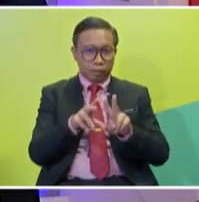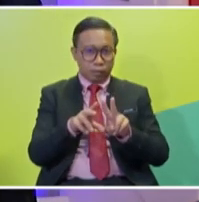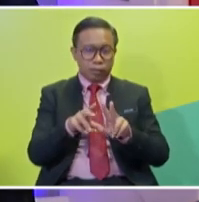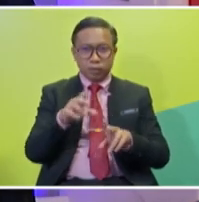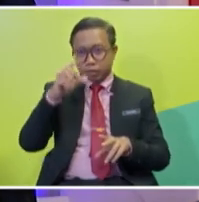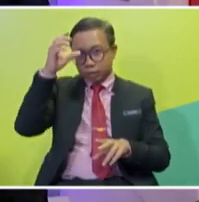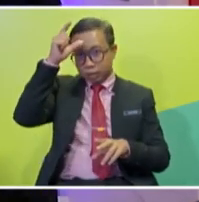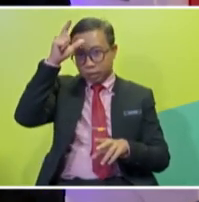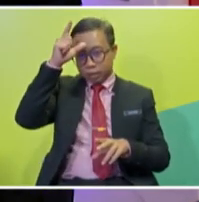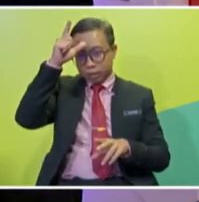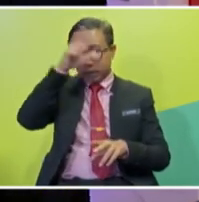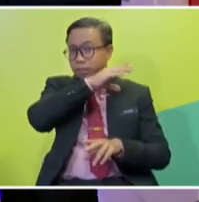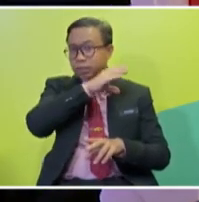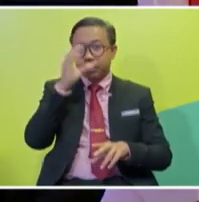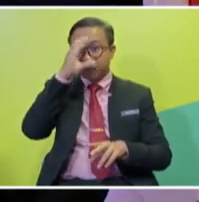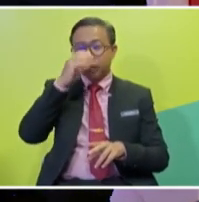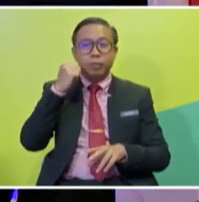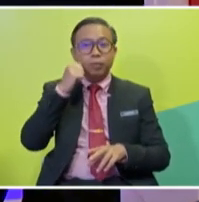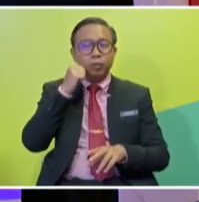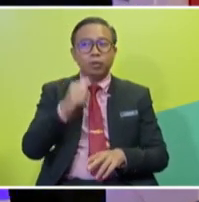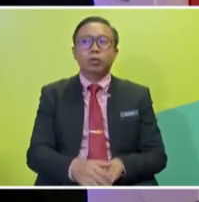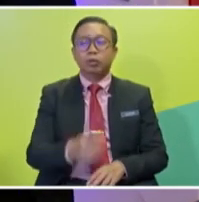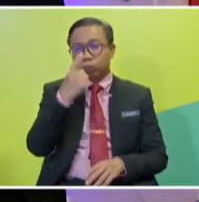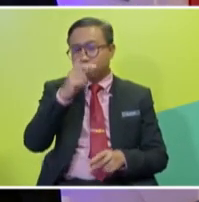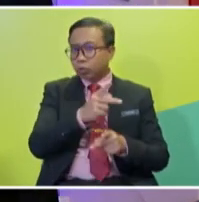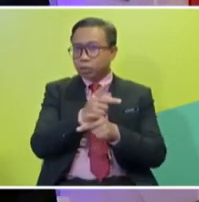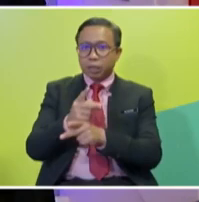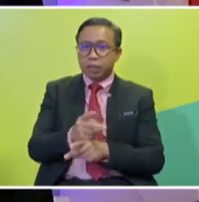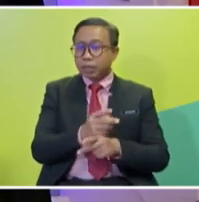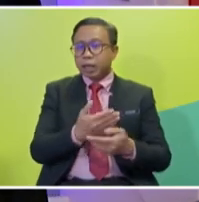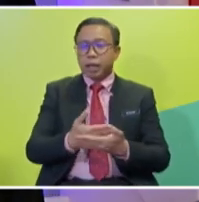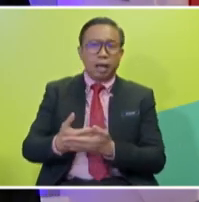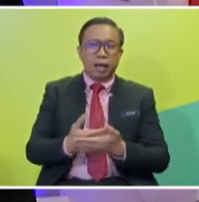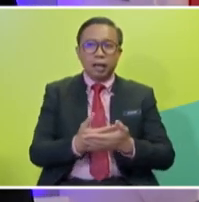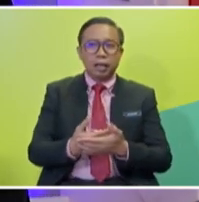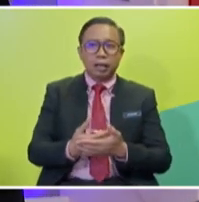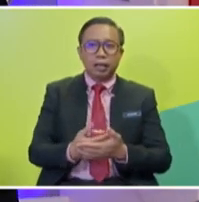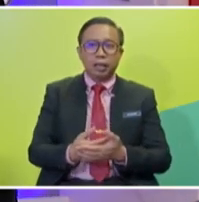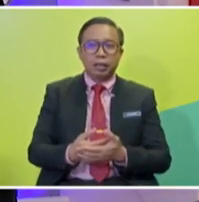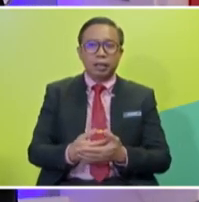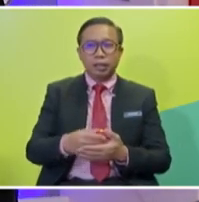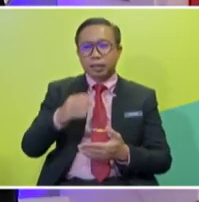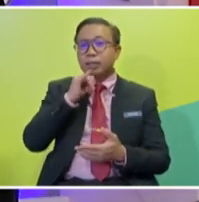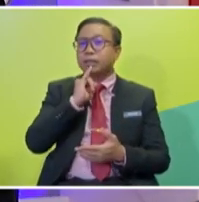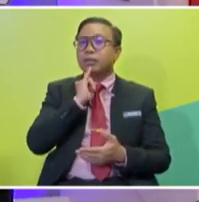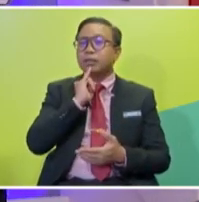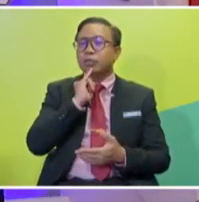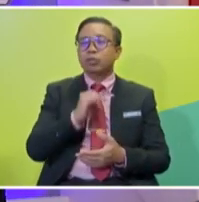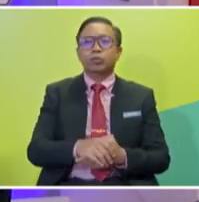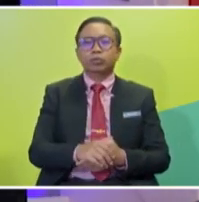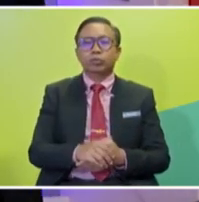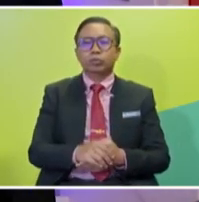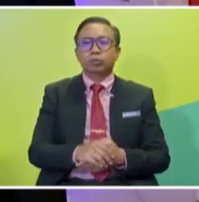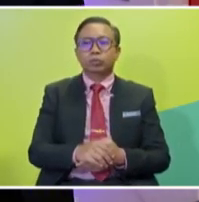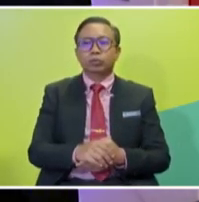betina betina jantan seterusnya dalam menjaga anaknya sebagai ibu sebagai induknya